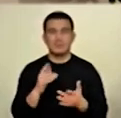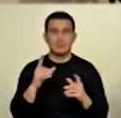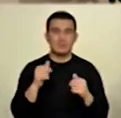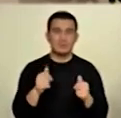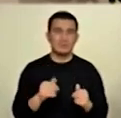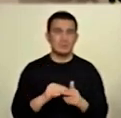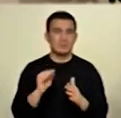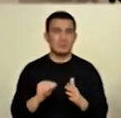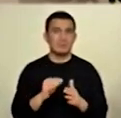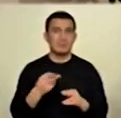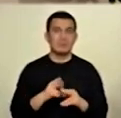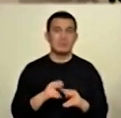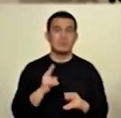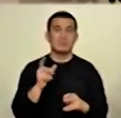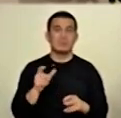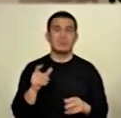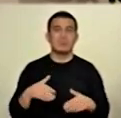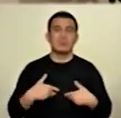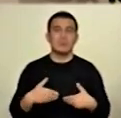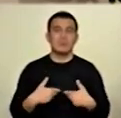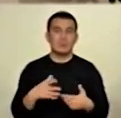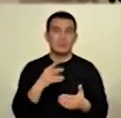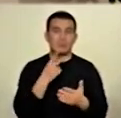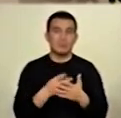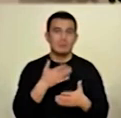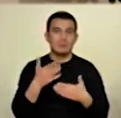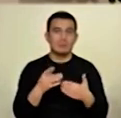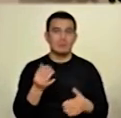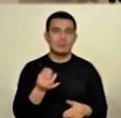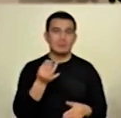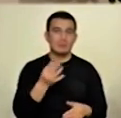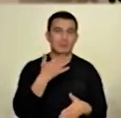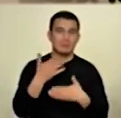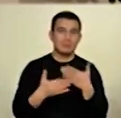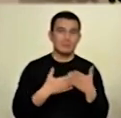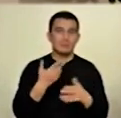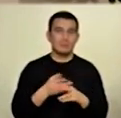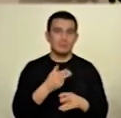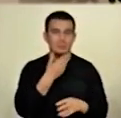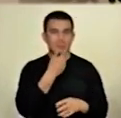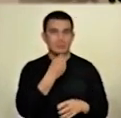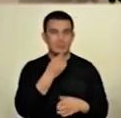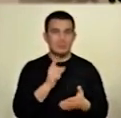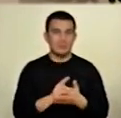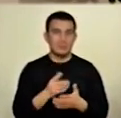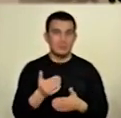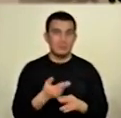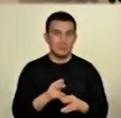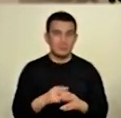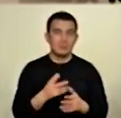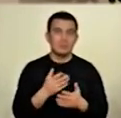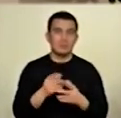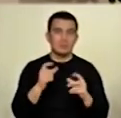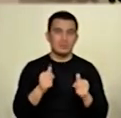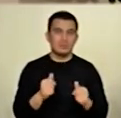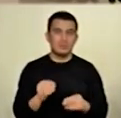saytimizda foydalanayotgan foydalanuvchilar uchun axborotlar qiziqarli, ko'rinimliroq bo'lish uchun ham aynan rasmlar qo'yishimiz talab